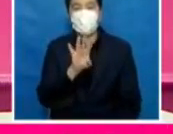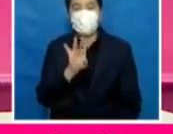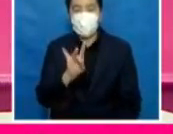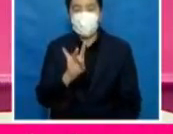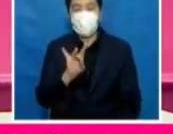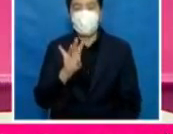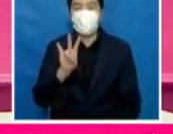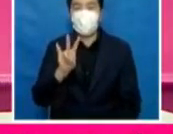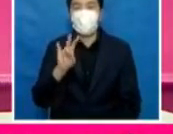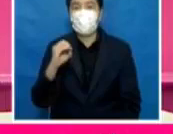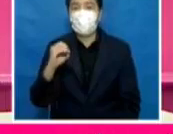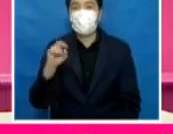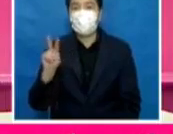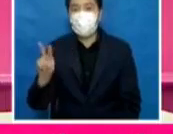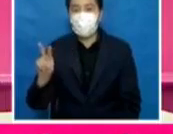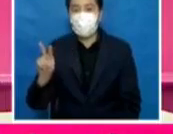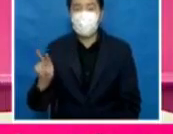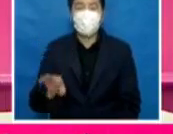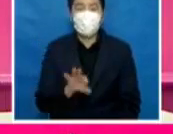9148702